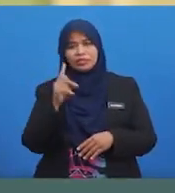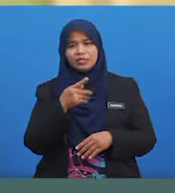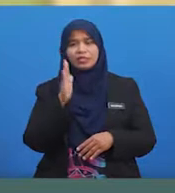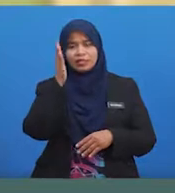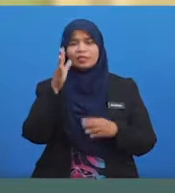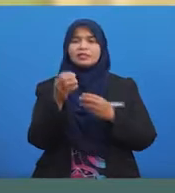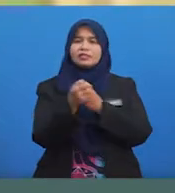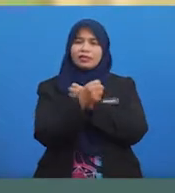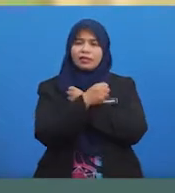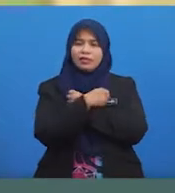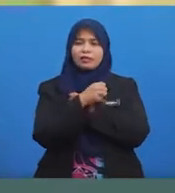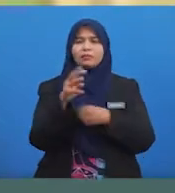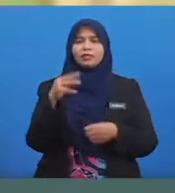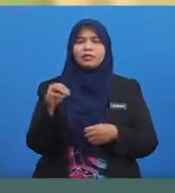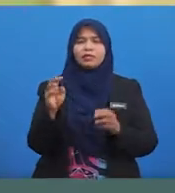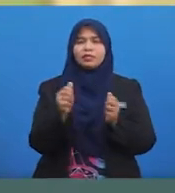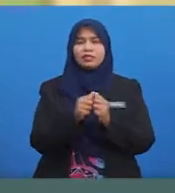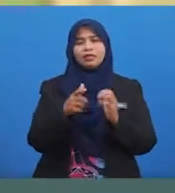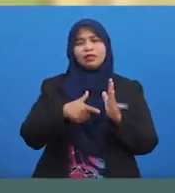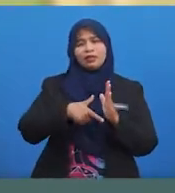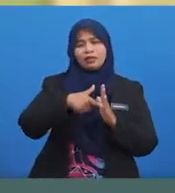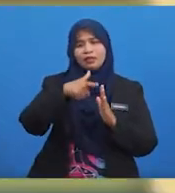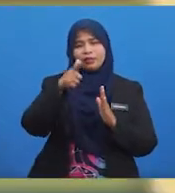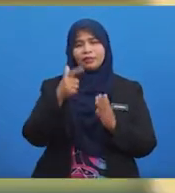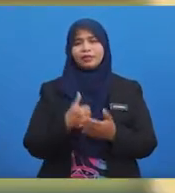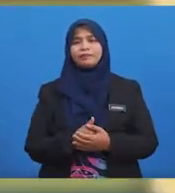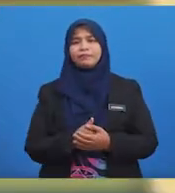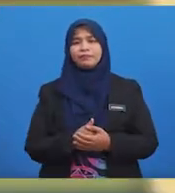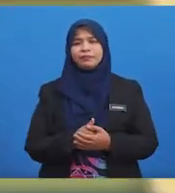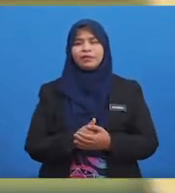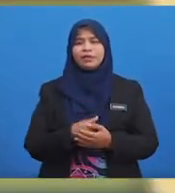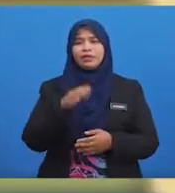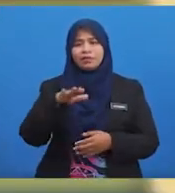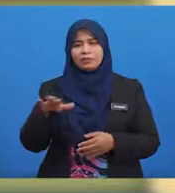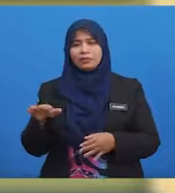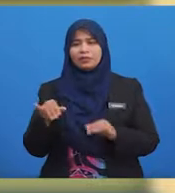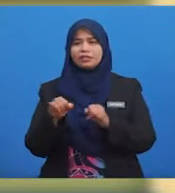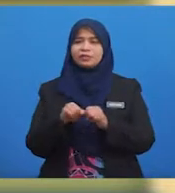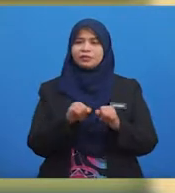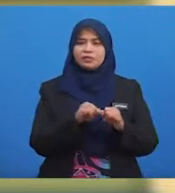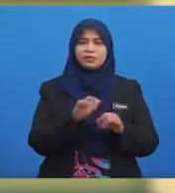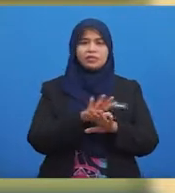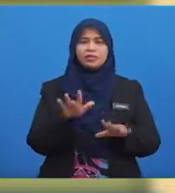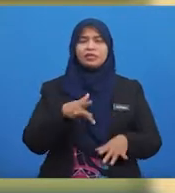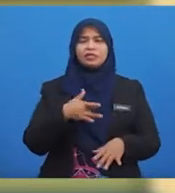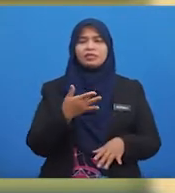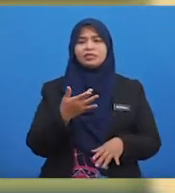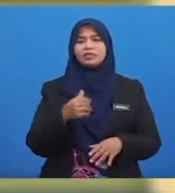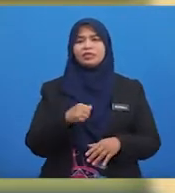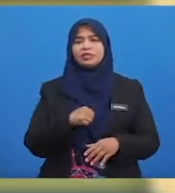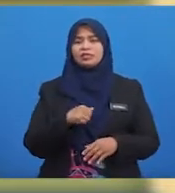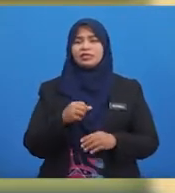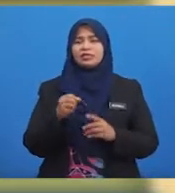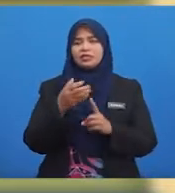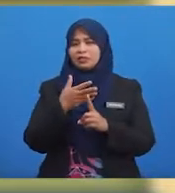menyayangi mereka dengan lebih mendalam Hai Adi berada di juga tidak beraspal dirinya